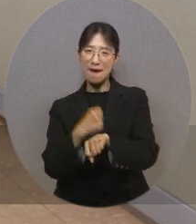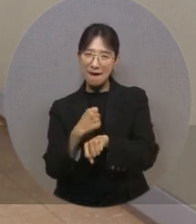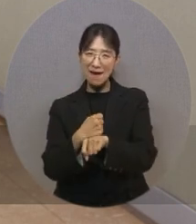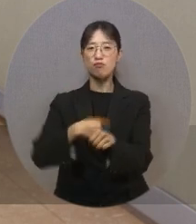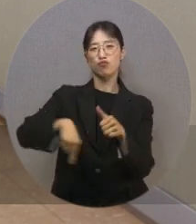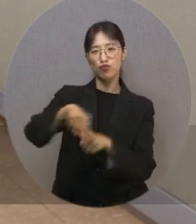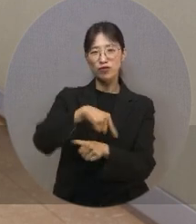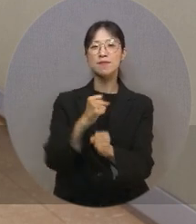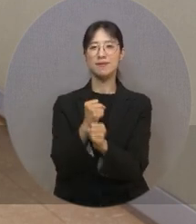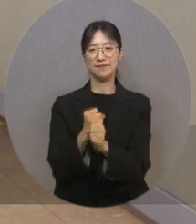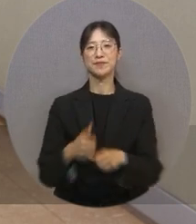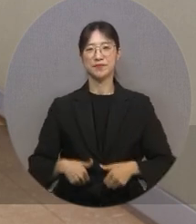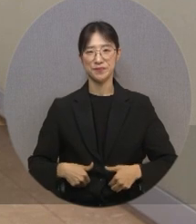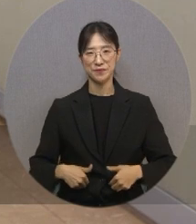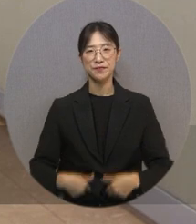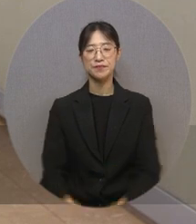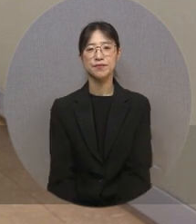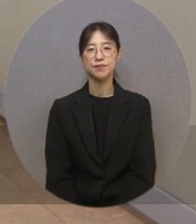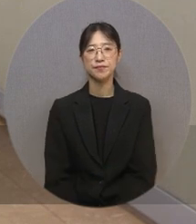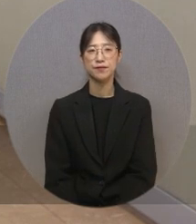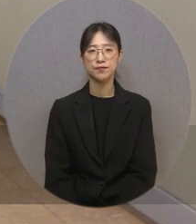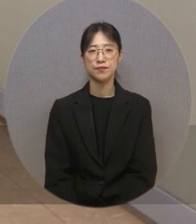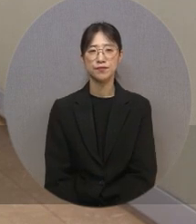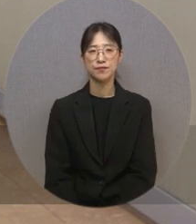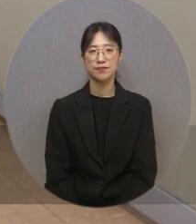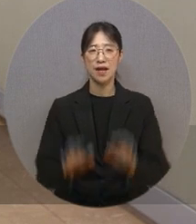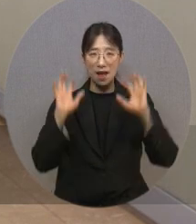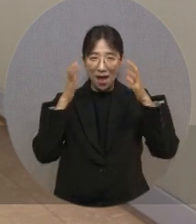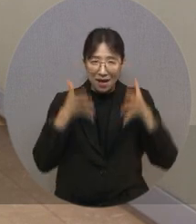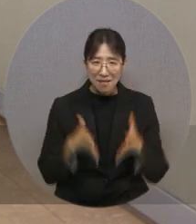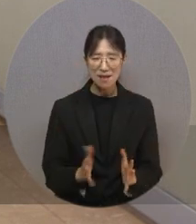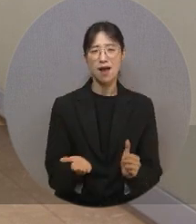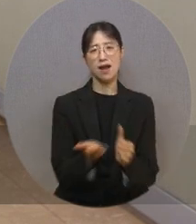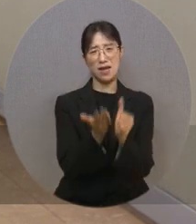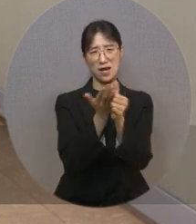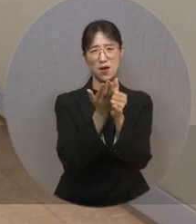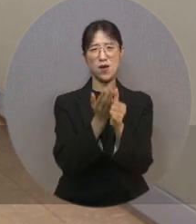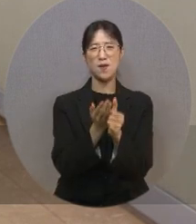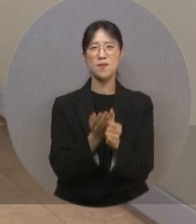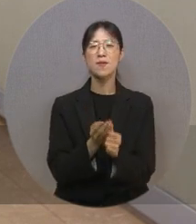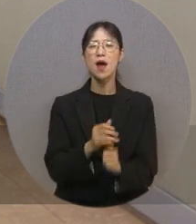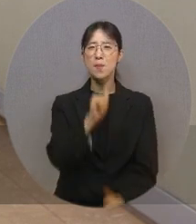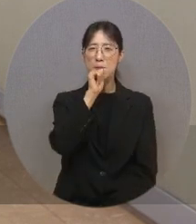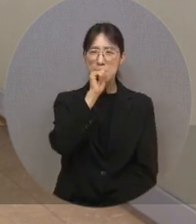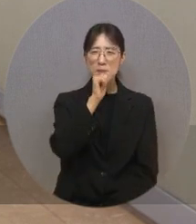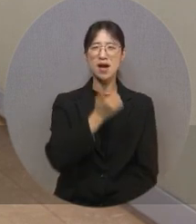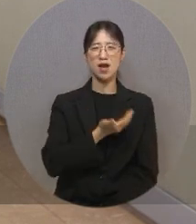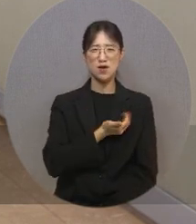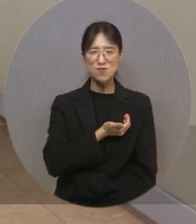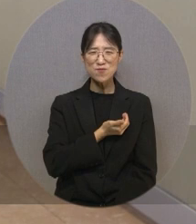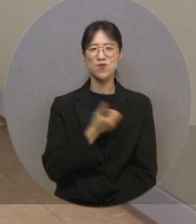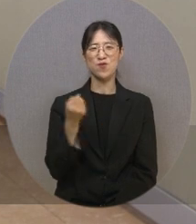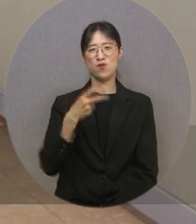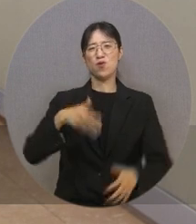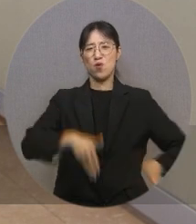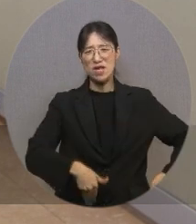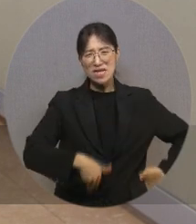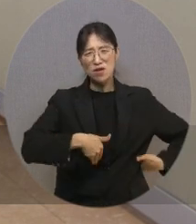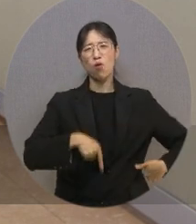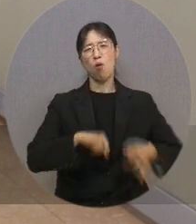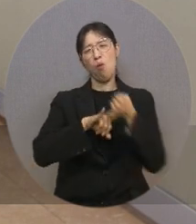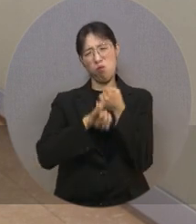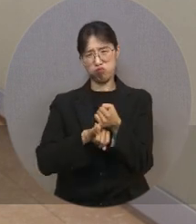분위기를 조성할 필요가 있습니다. 출생한 아이를 키우는데 분유, 기저귀는